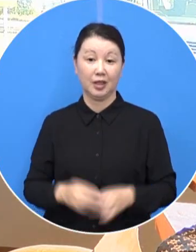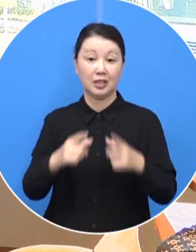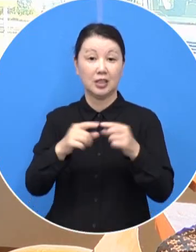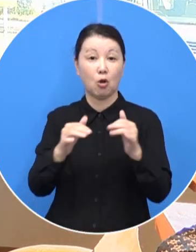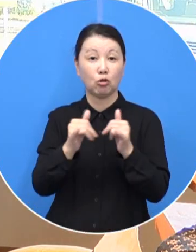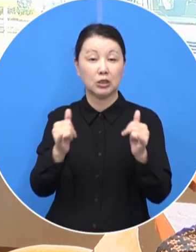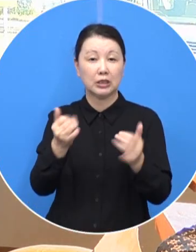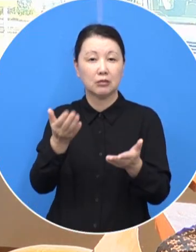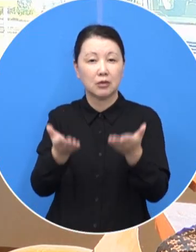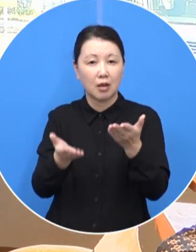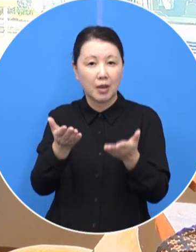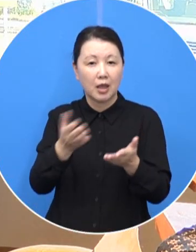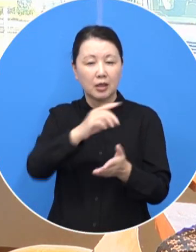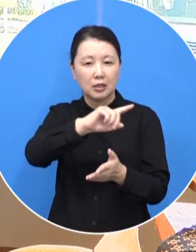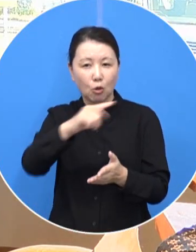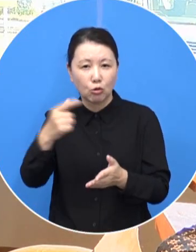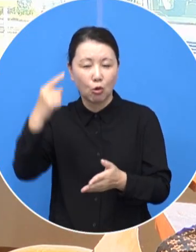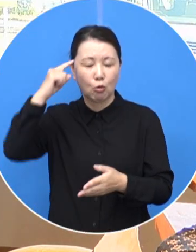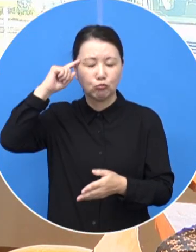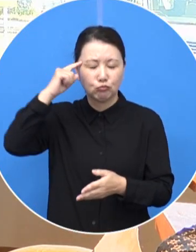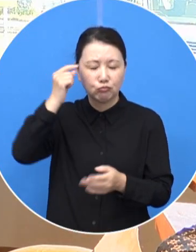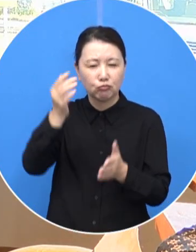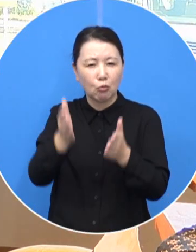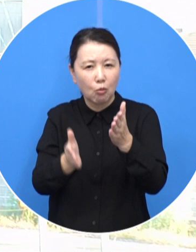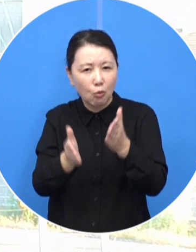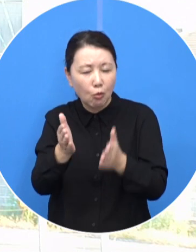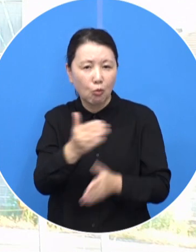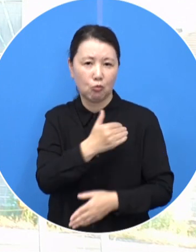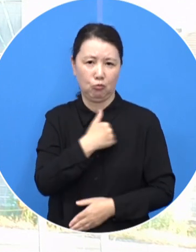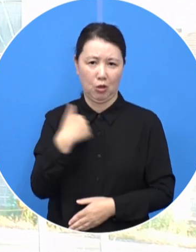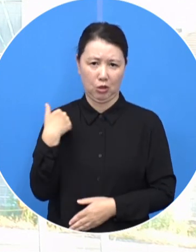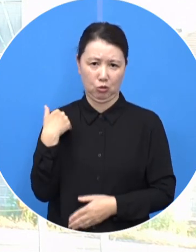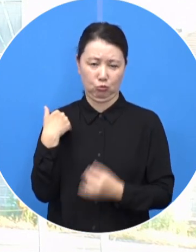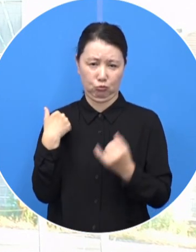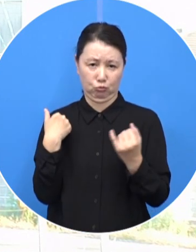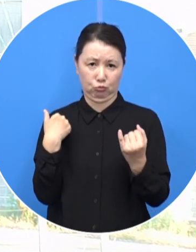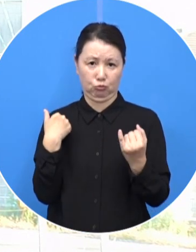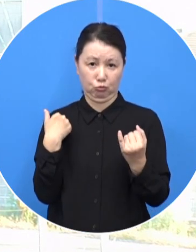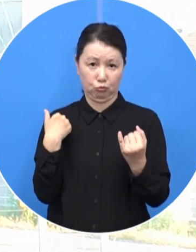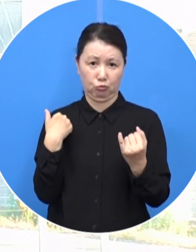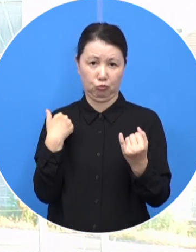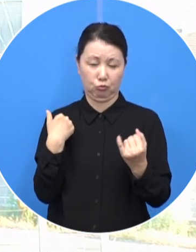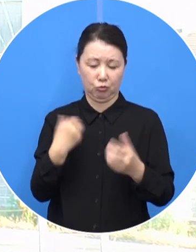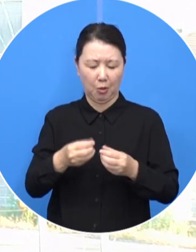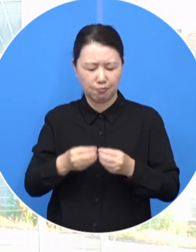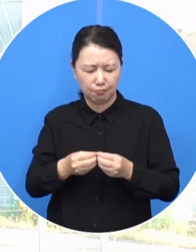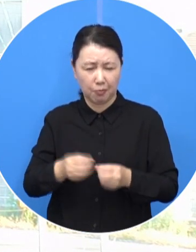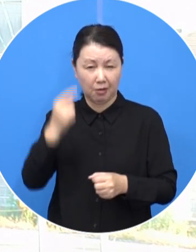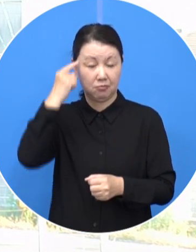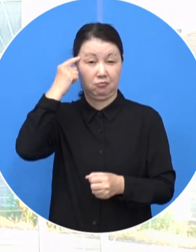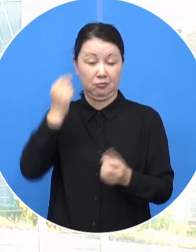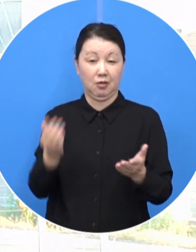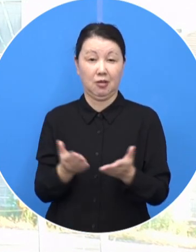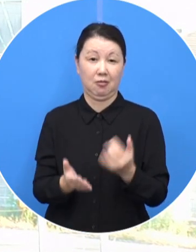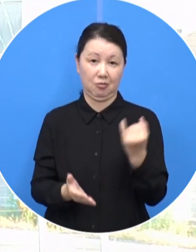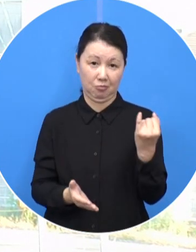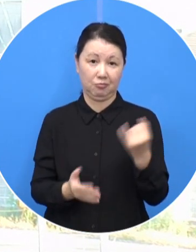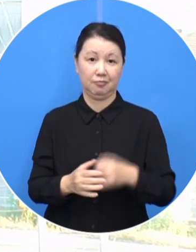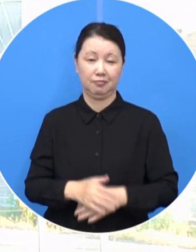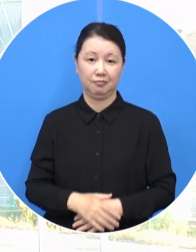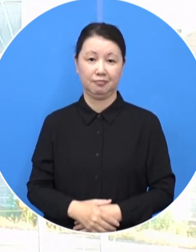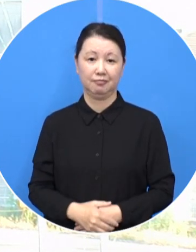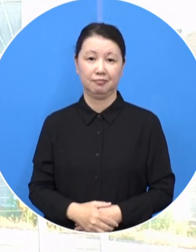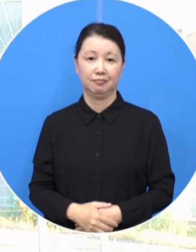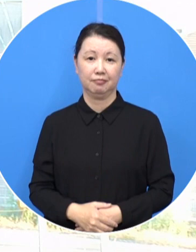日本人よりも気遣いができるんじゃないかっていうくらい、細かいところに気づいて動いてくれてます。